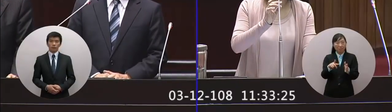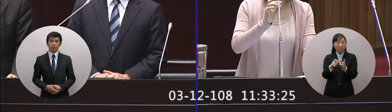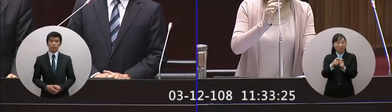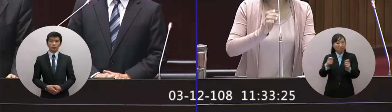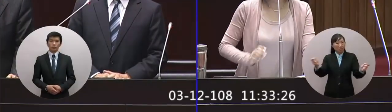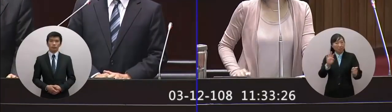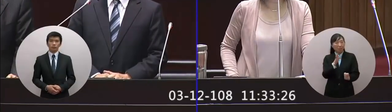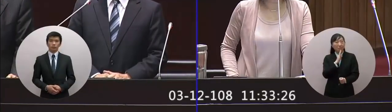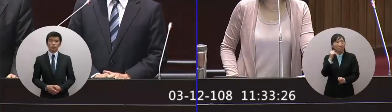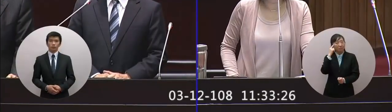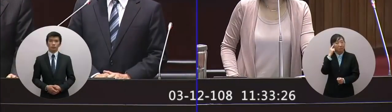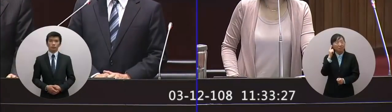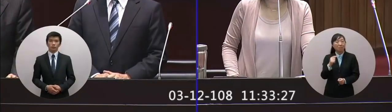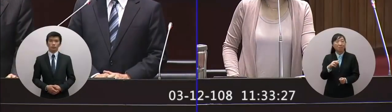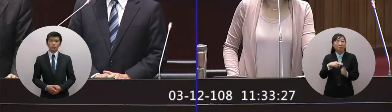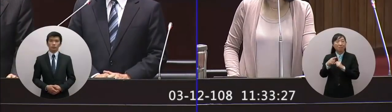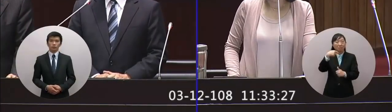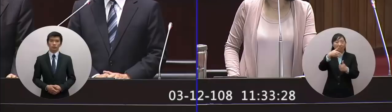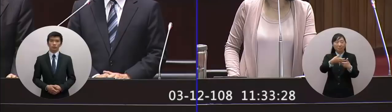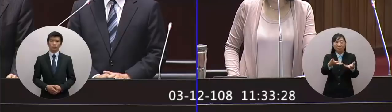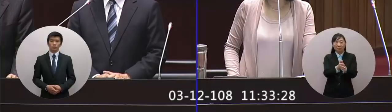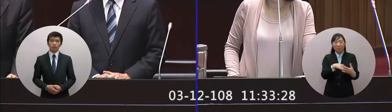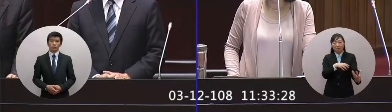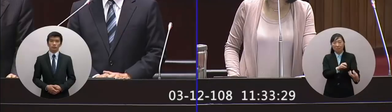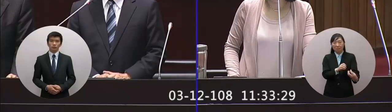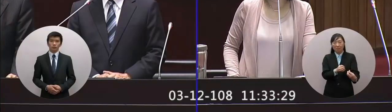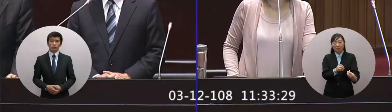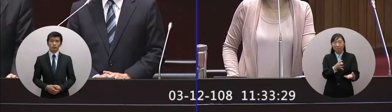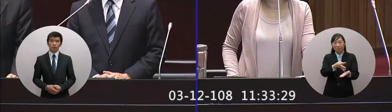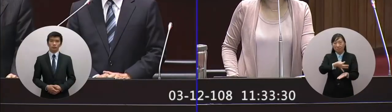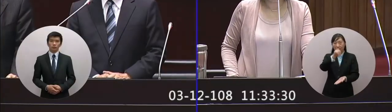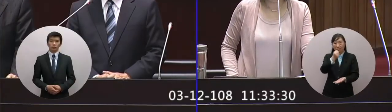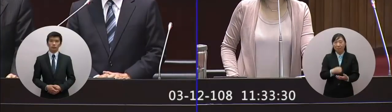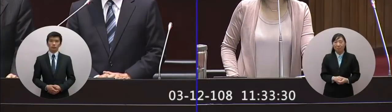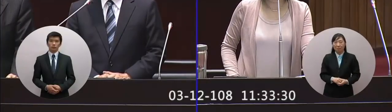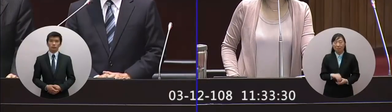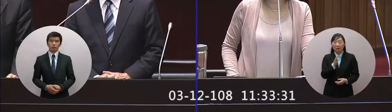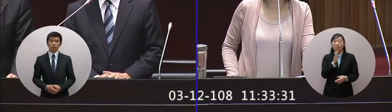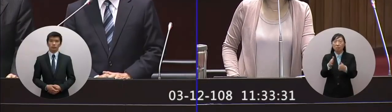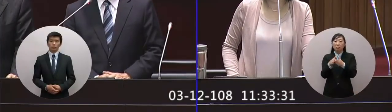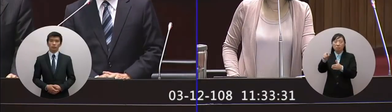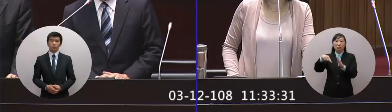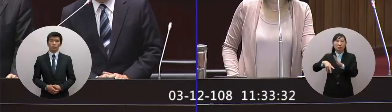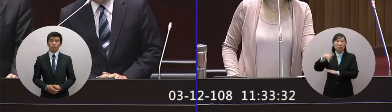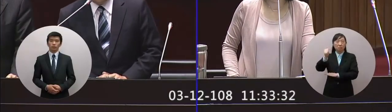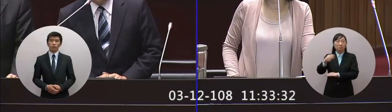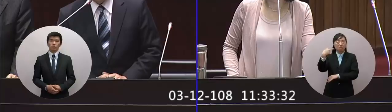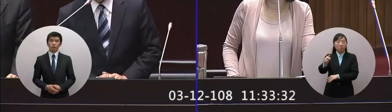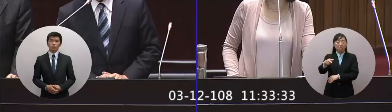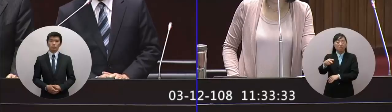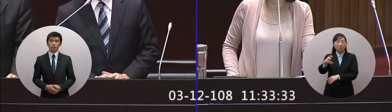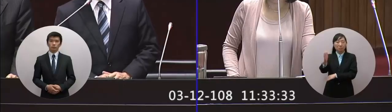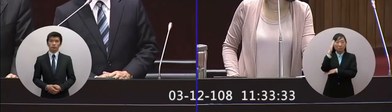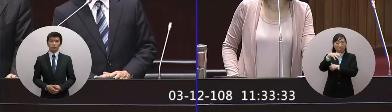题，事实上我跟教育部也已经 cooking 讨论过多次，但是需要院长做一个跨部会的